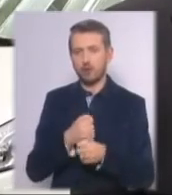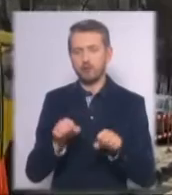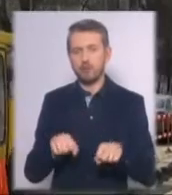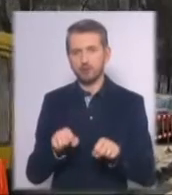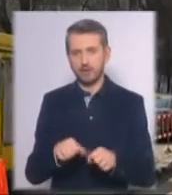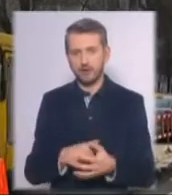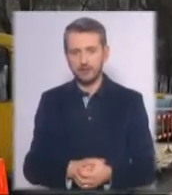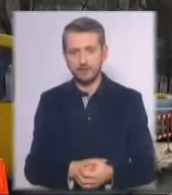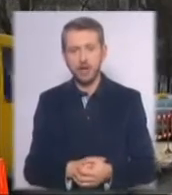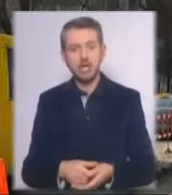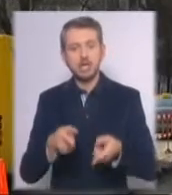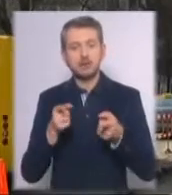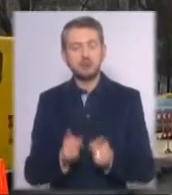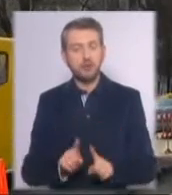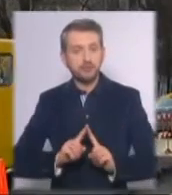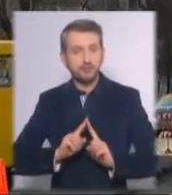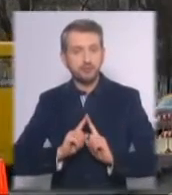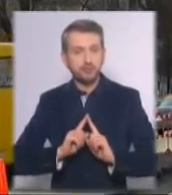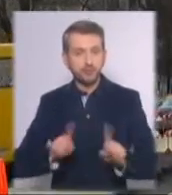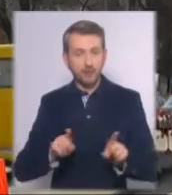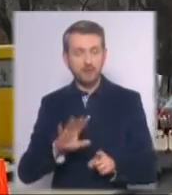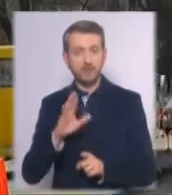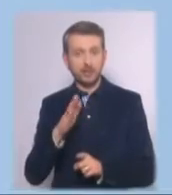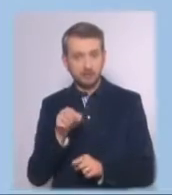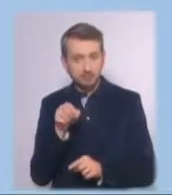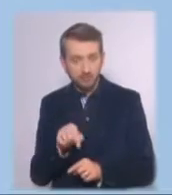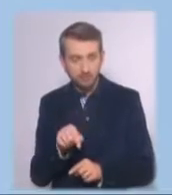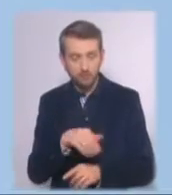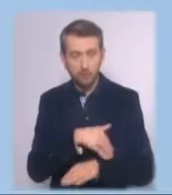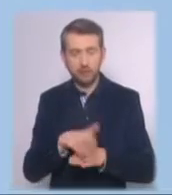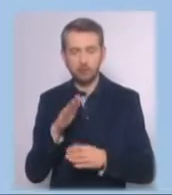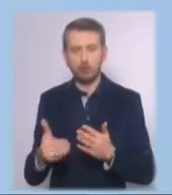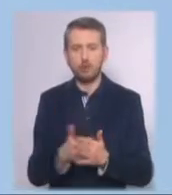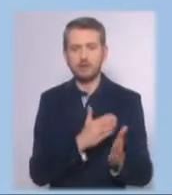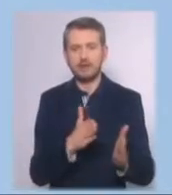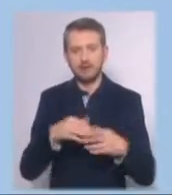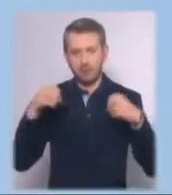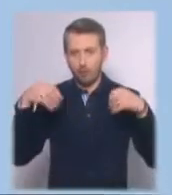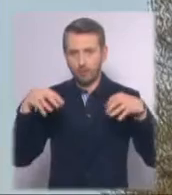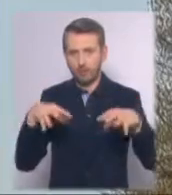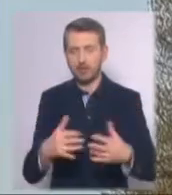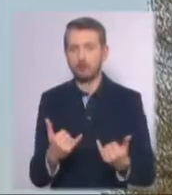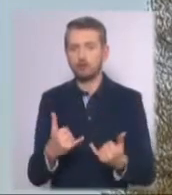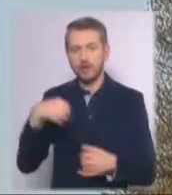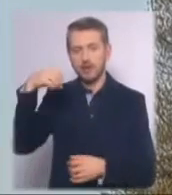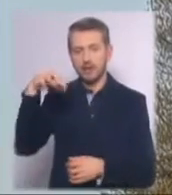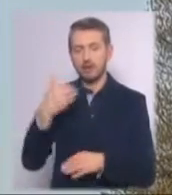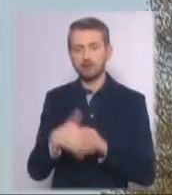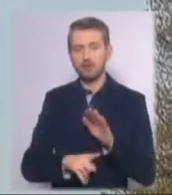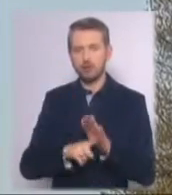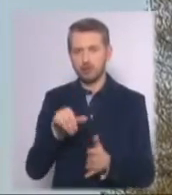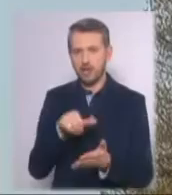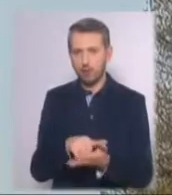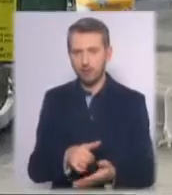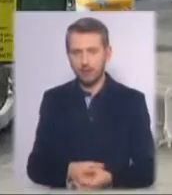влаштування. Справжньою вишенькою у Васильківському пирозі стане оновлена система освітлення. Сучасні ліхтарі уже почали